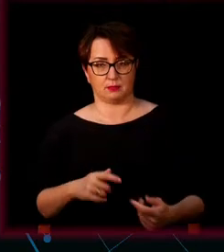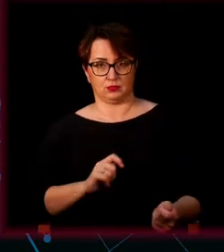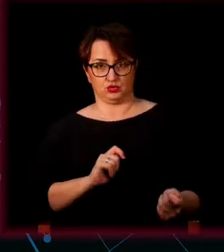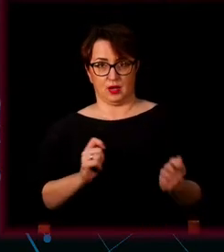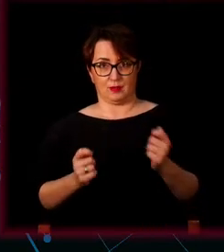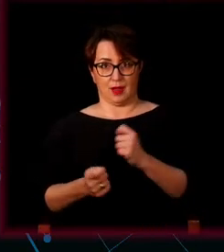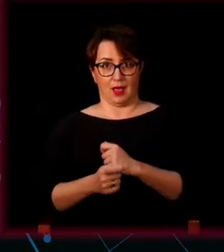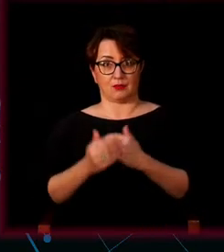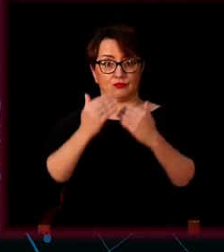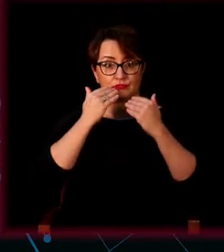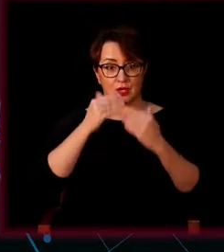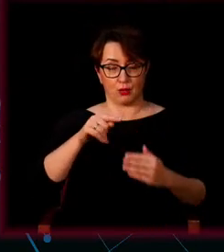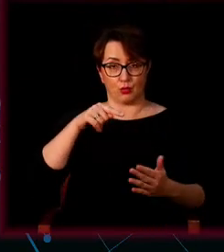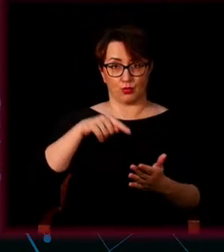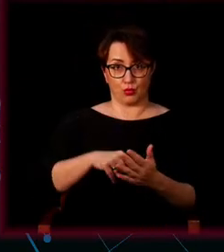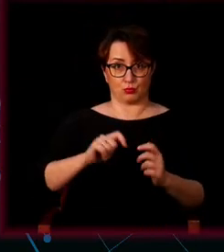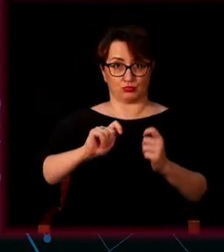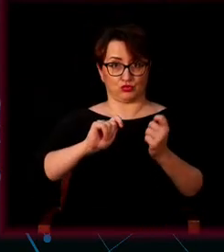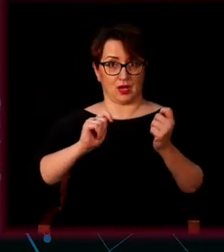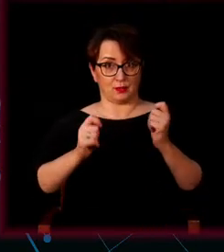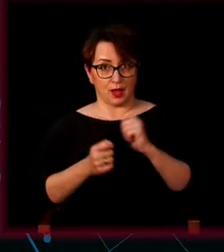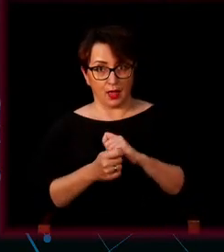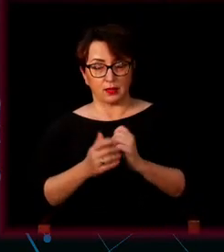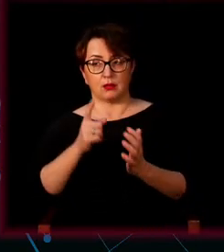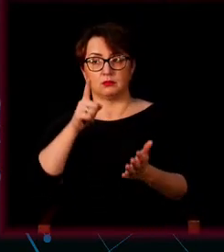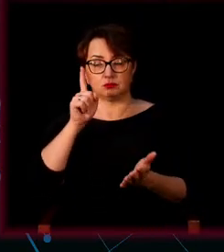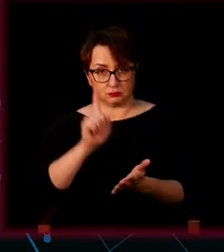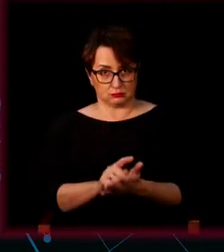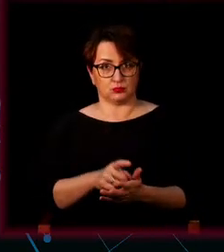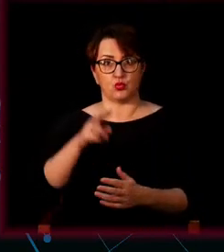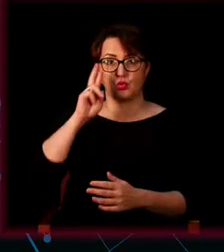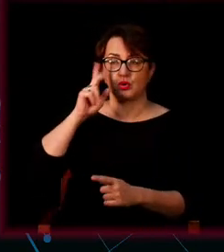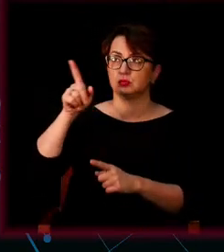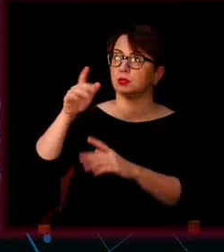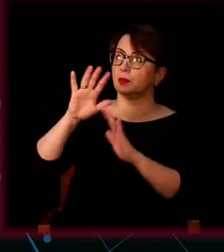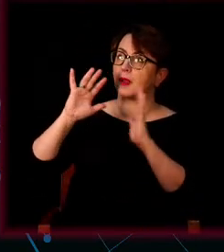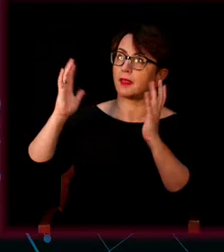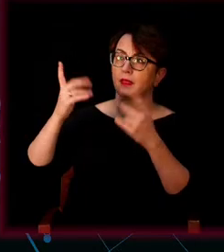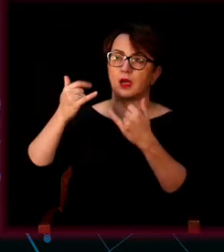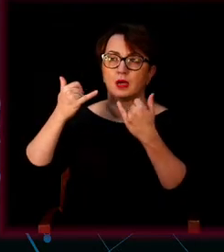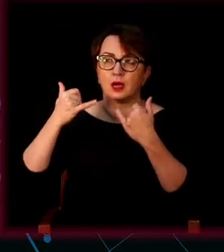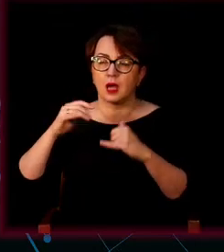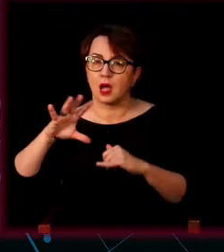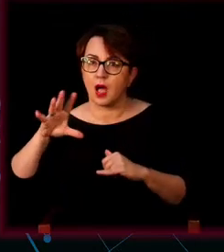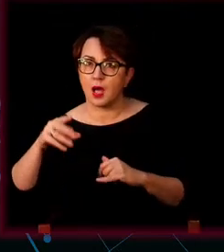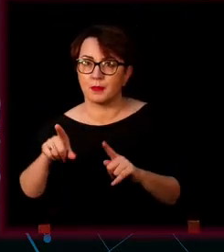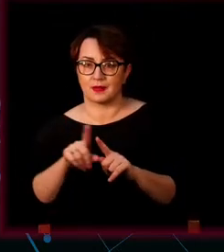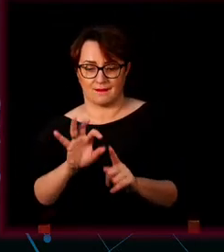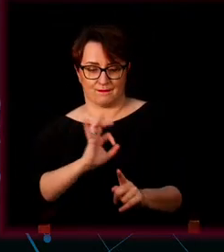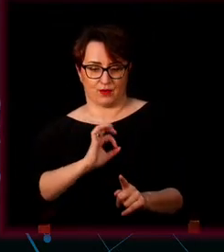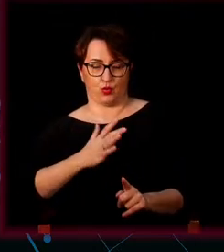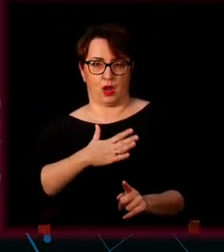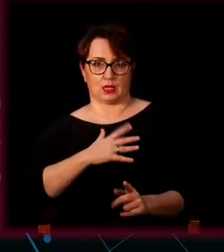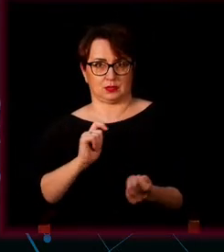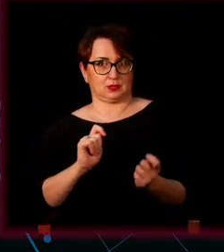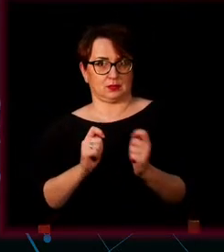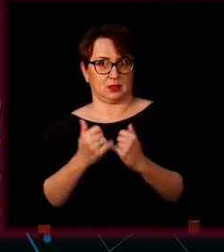dopiero dzięki tej przemianie jest w stanie zrozumieć właśnie inność tej planety, no ale też oczywiście własną inność.